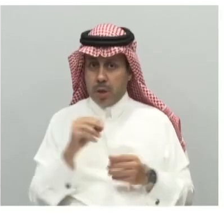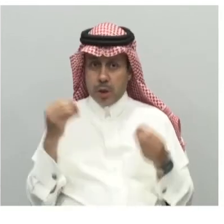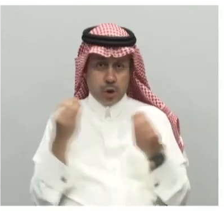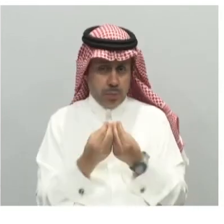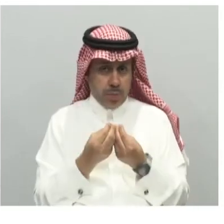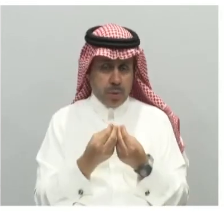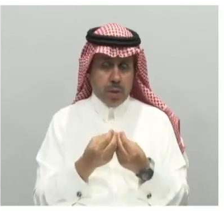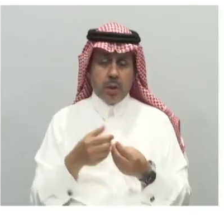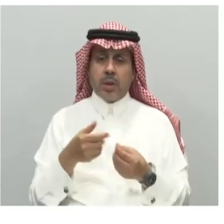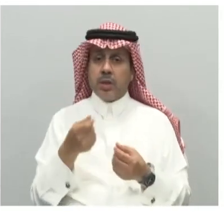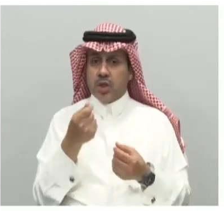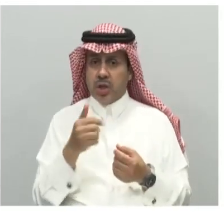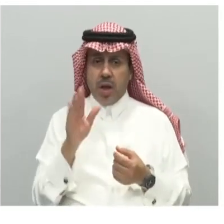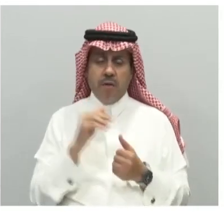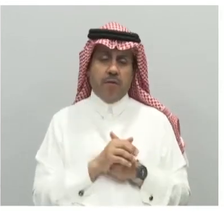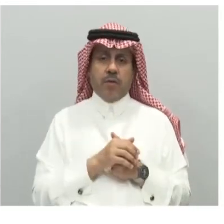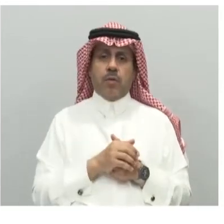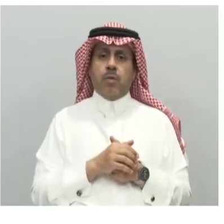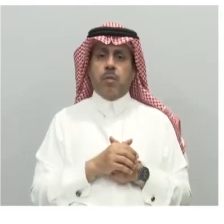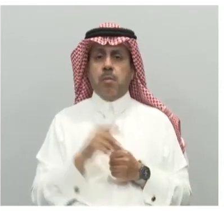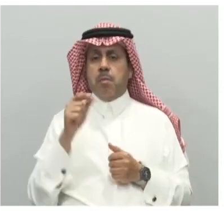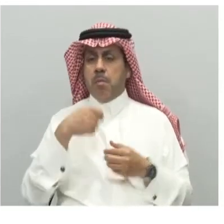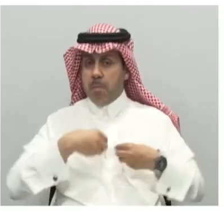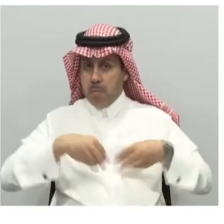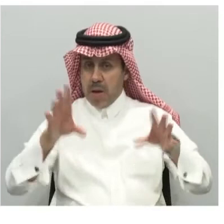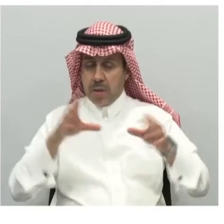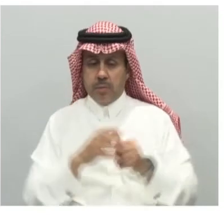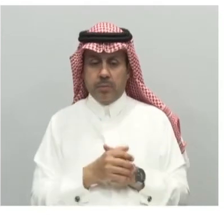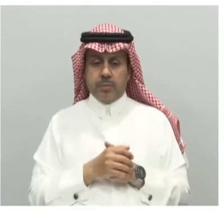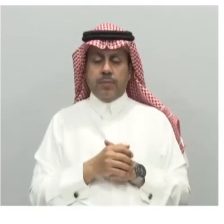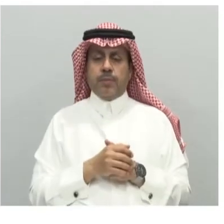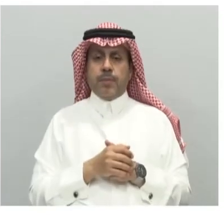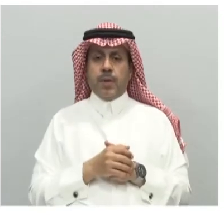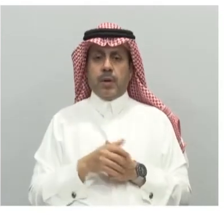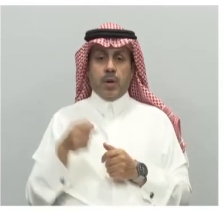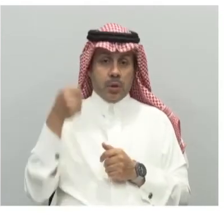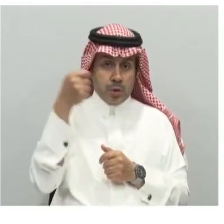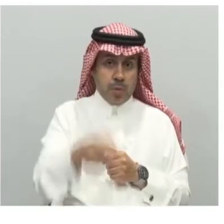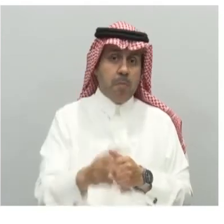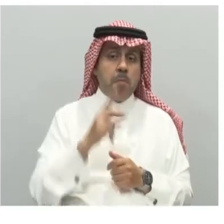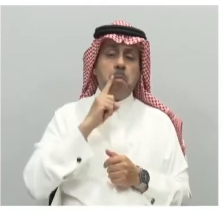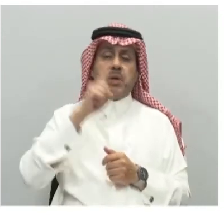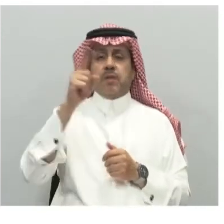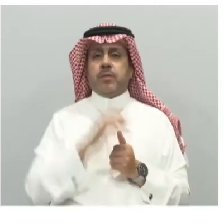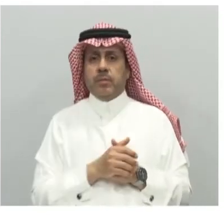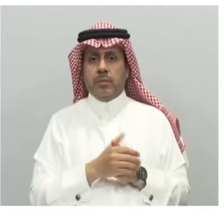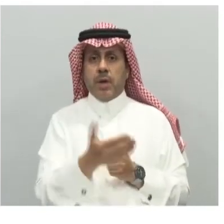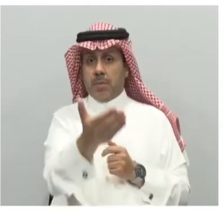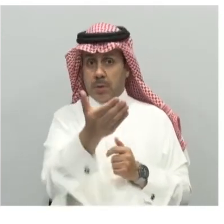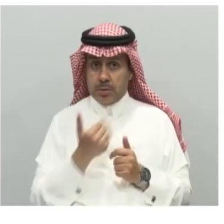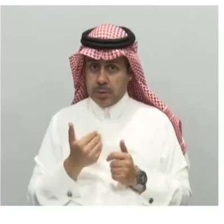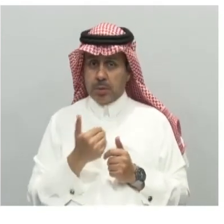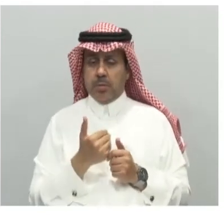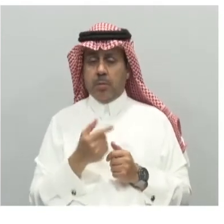بين السلف والبيع كان يقرض زيد خالدا مئه الف ريال على ان يردها